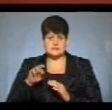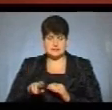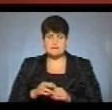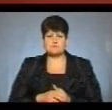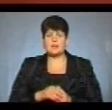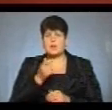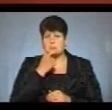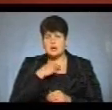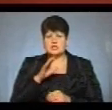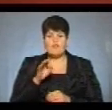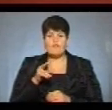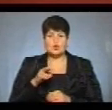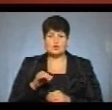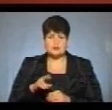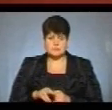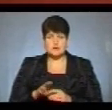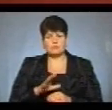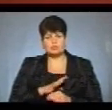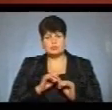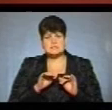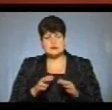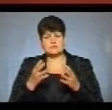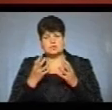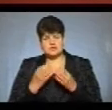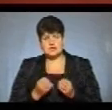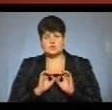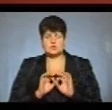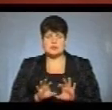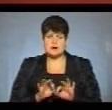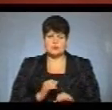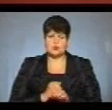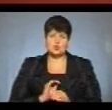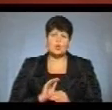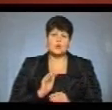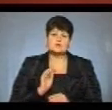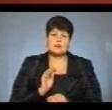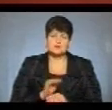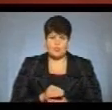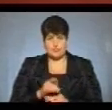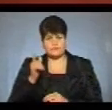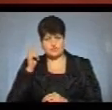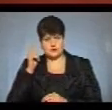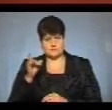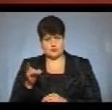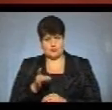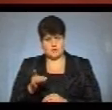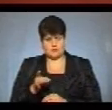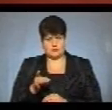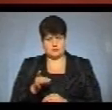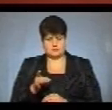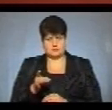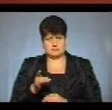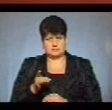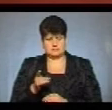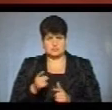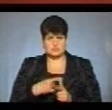Володимире, чи були заходи ще з роз'яснювальної роботи додаткові в Чортківському районі? Чи